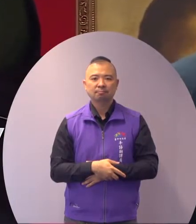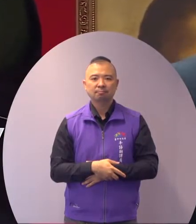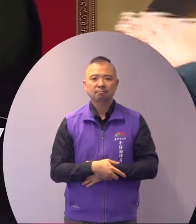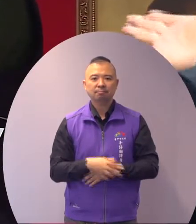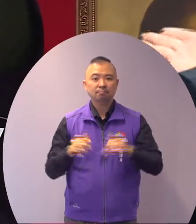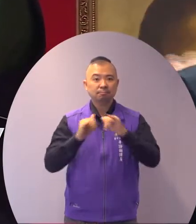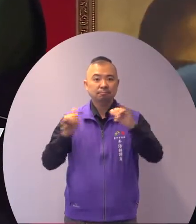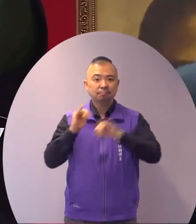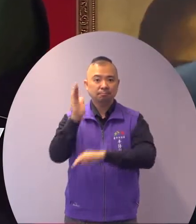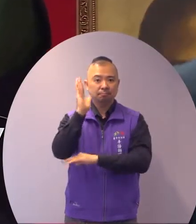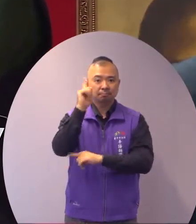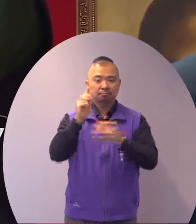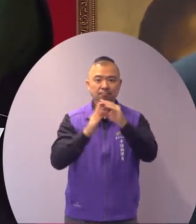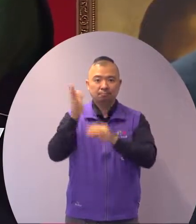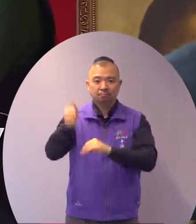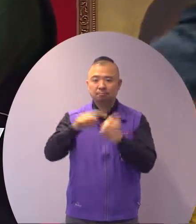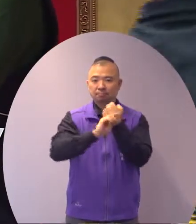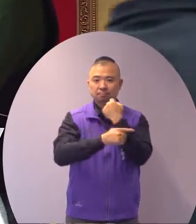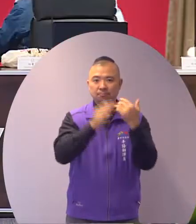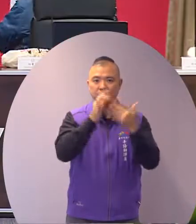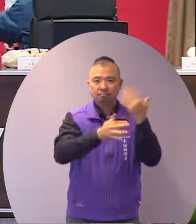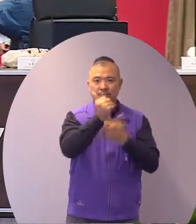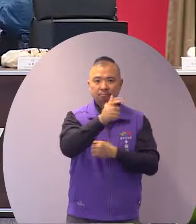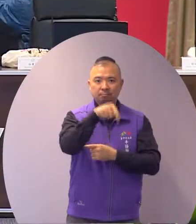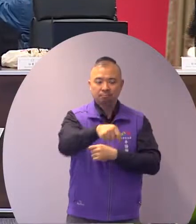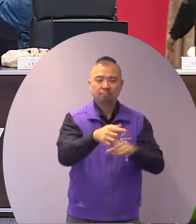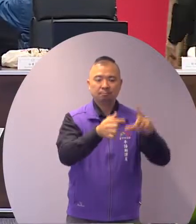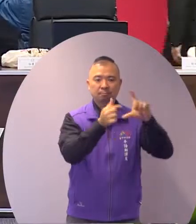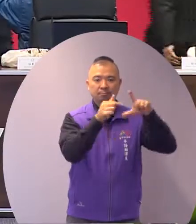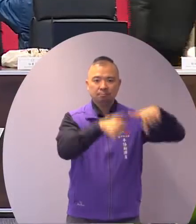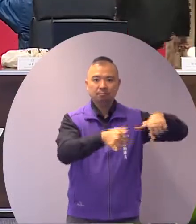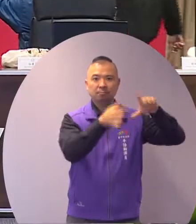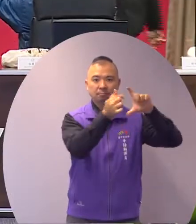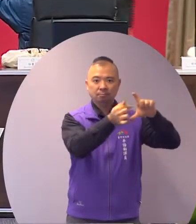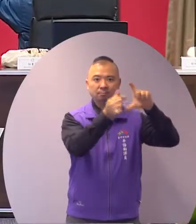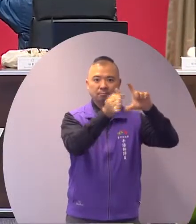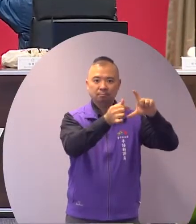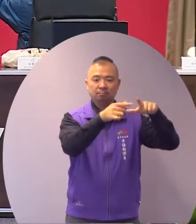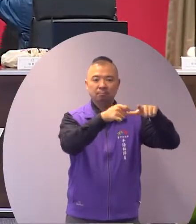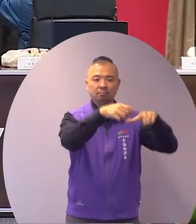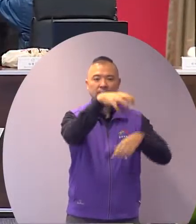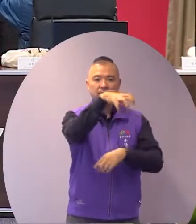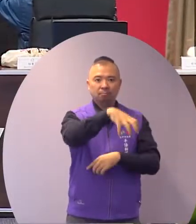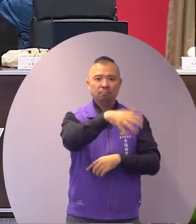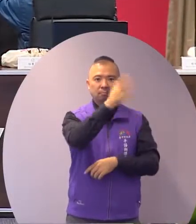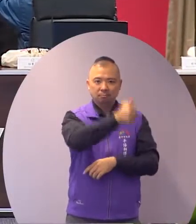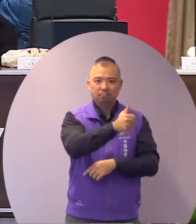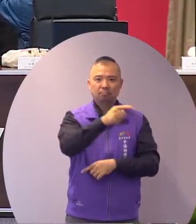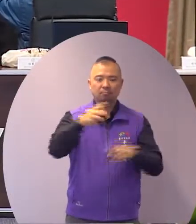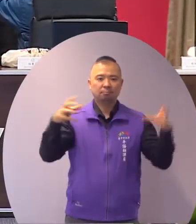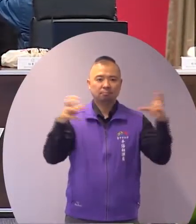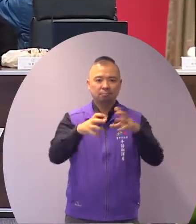请民政局局长、法制局局长及西区公所区长一同上台与市长合影。